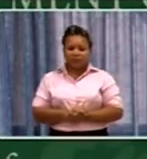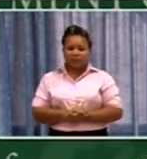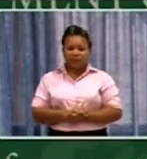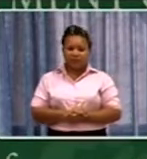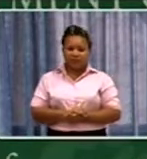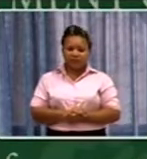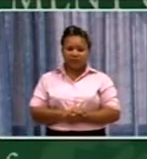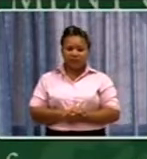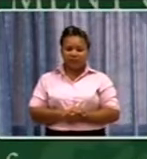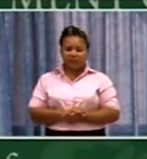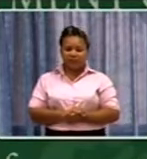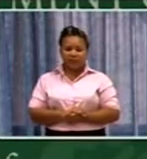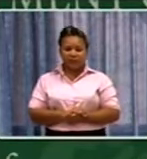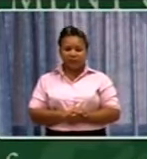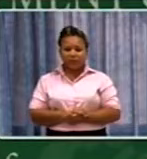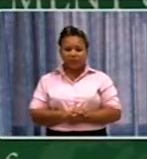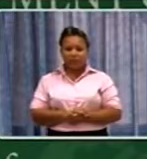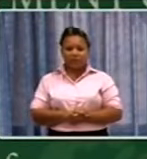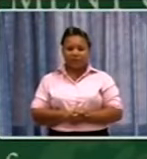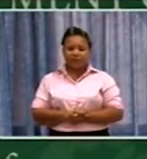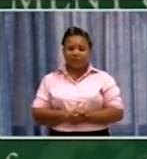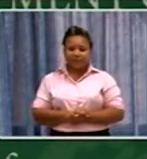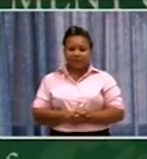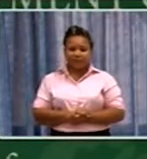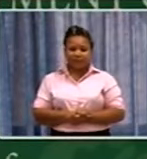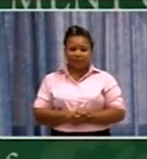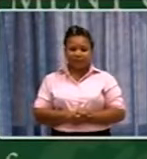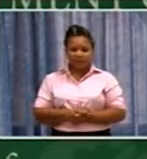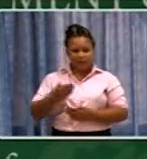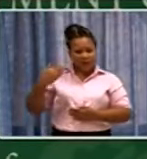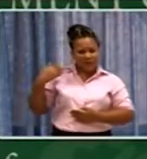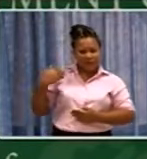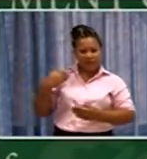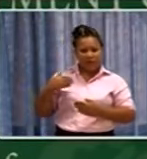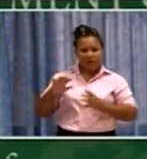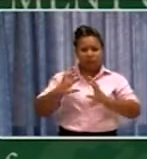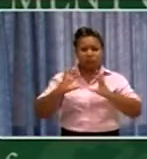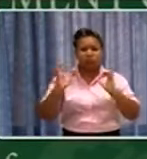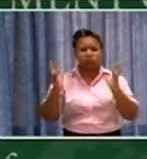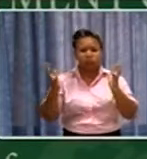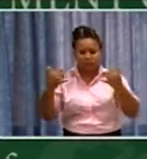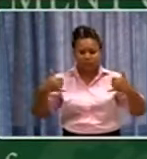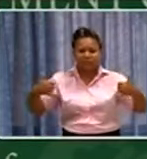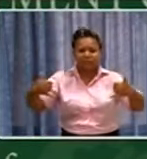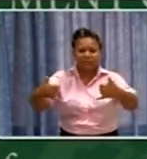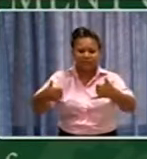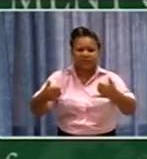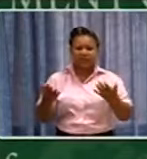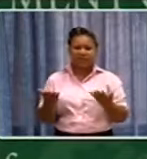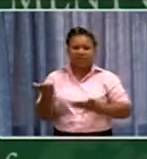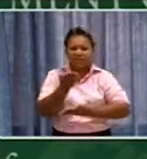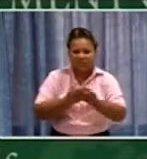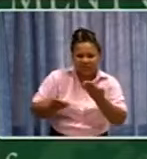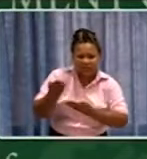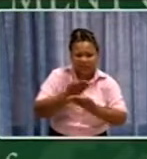ben, différentes techniques, il a assisté in with the pros and cons, quand qui plus idéal pour commencer à regagner une